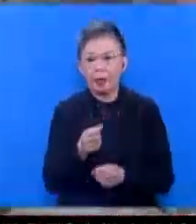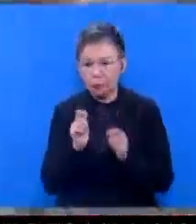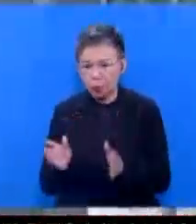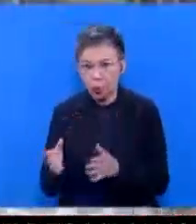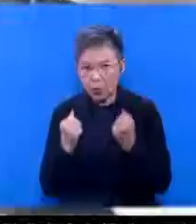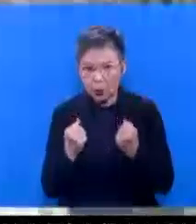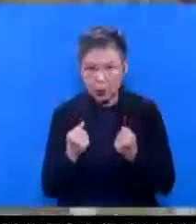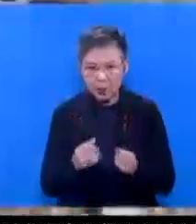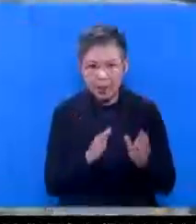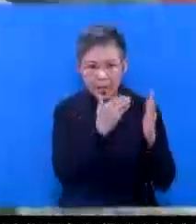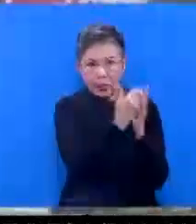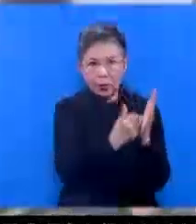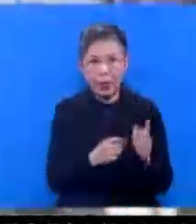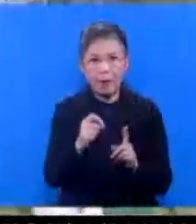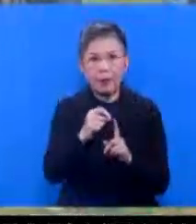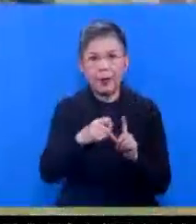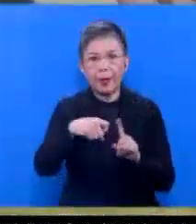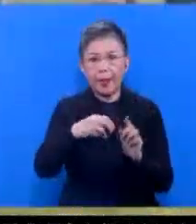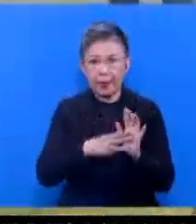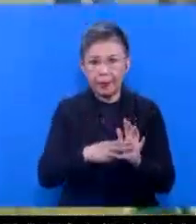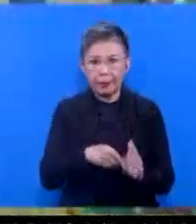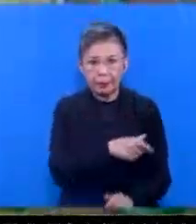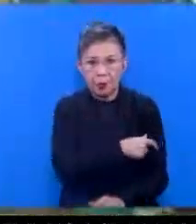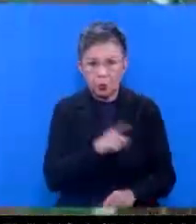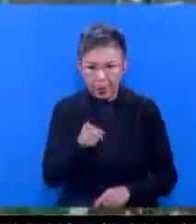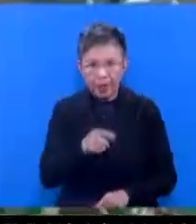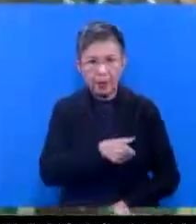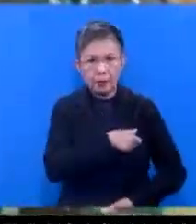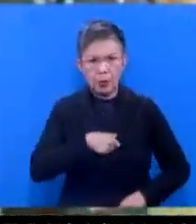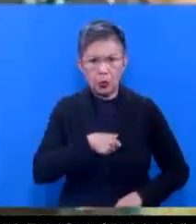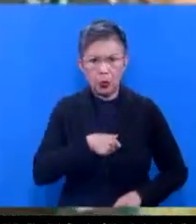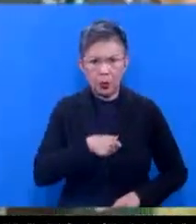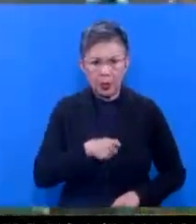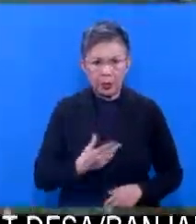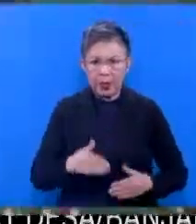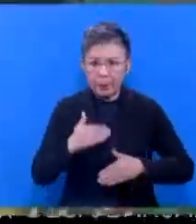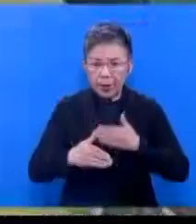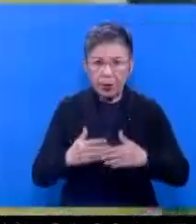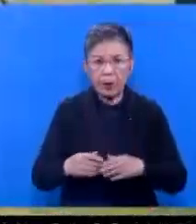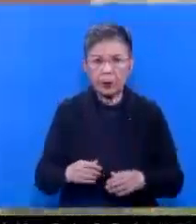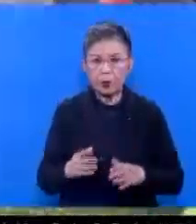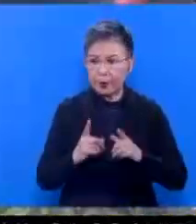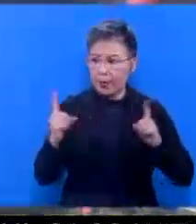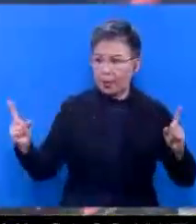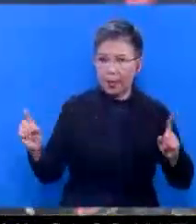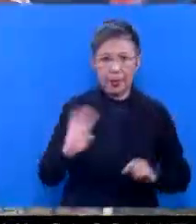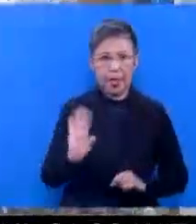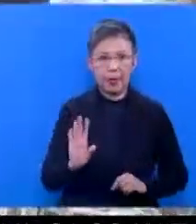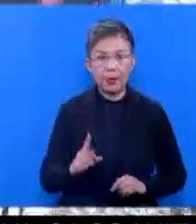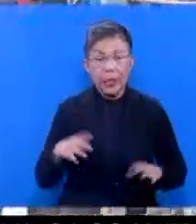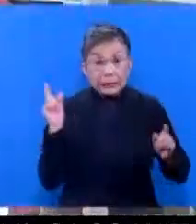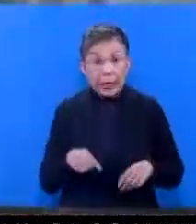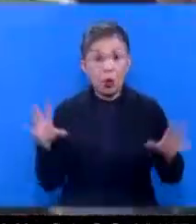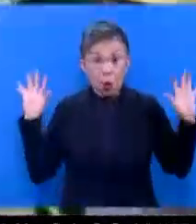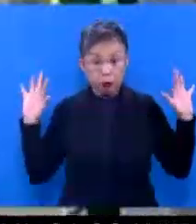kesehatan serta aturan PPKM. Petugas menuding penyelenggara acara tidak menerapkan aturan jaga jarak sehingga menimbulkan